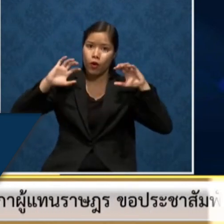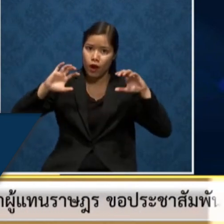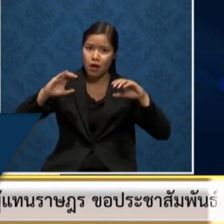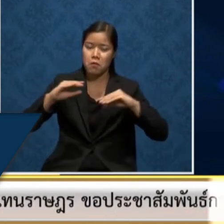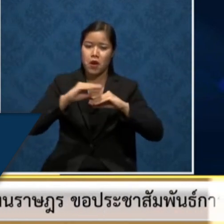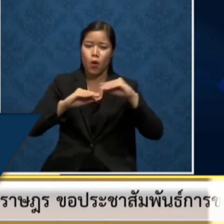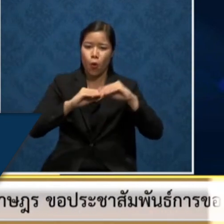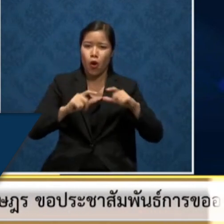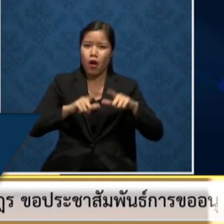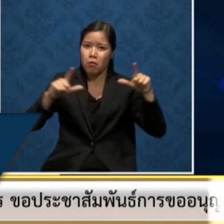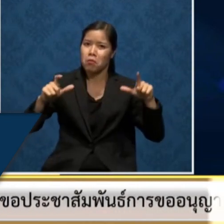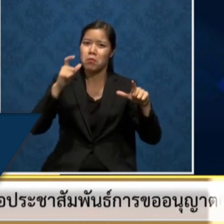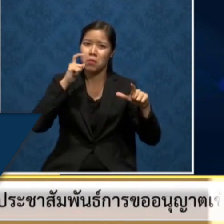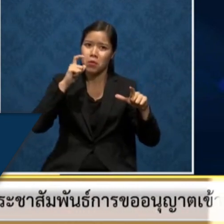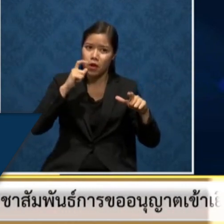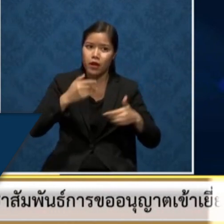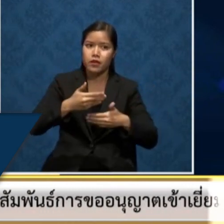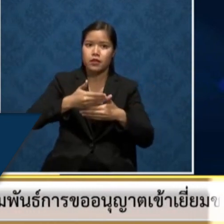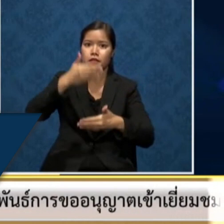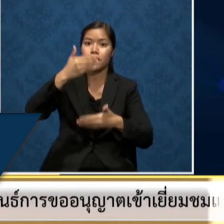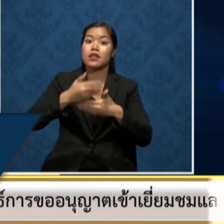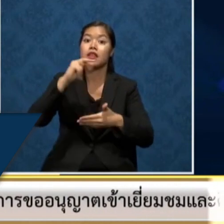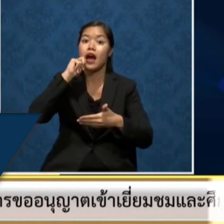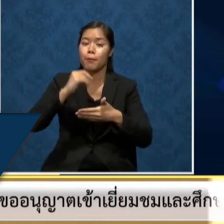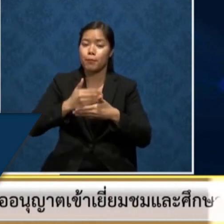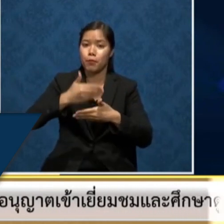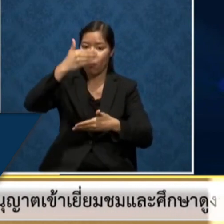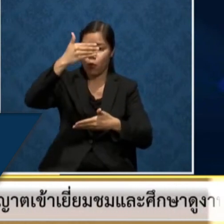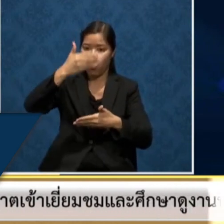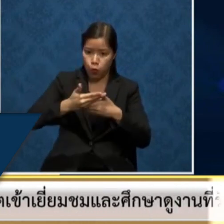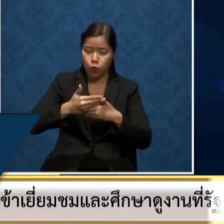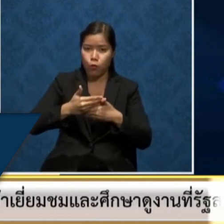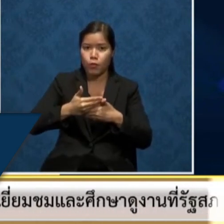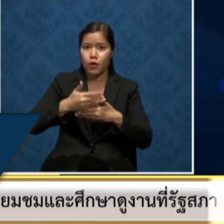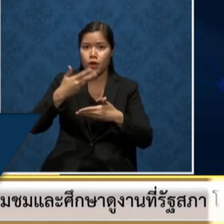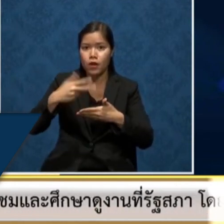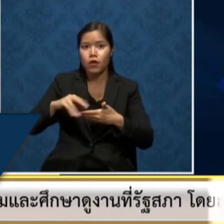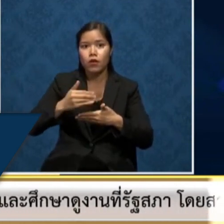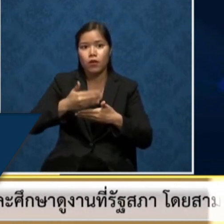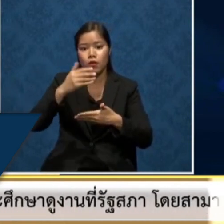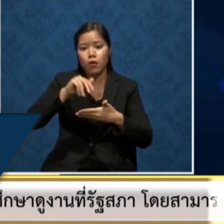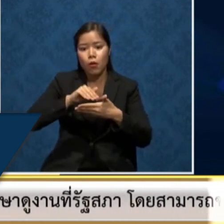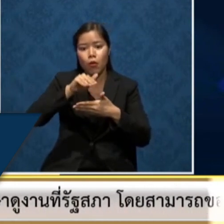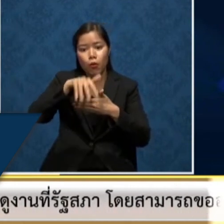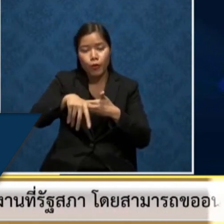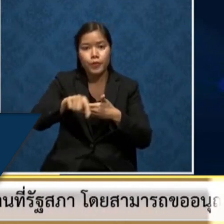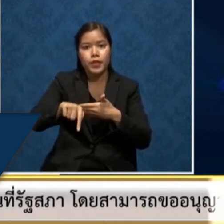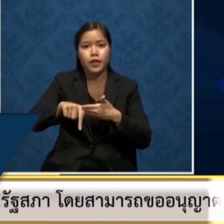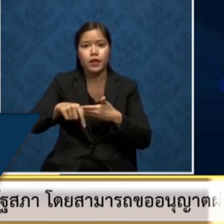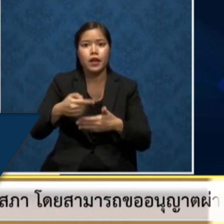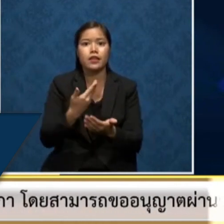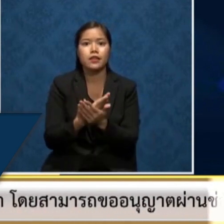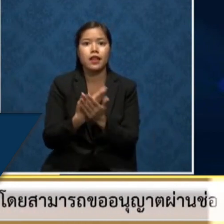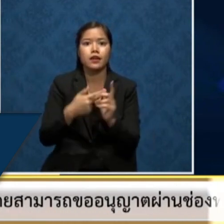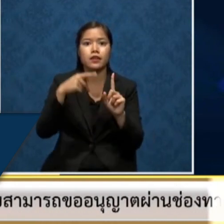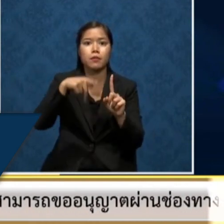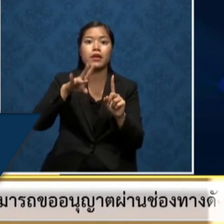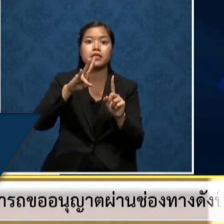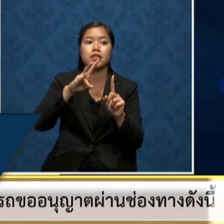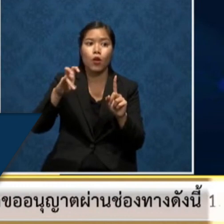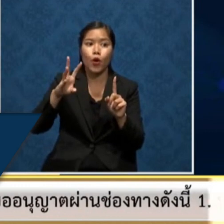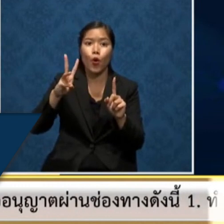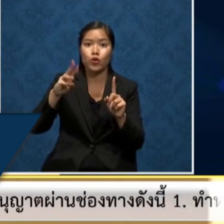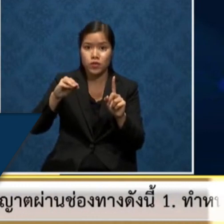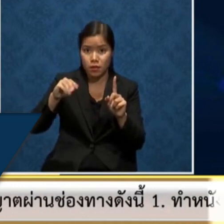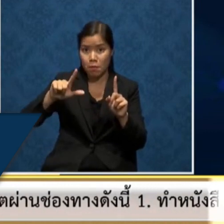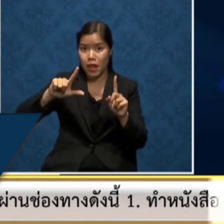ที่ใหญ่มากเป็นโครงการประตูระบายน้ำลำน้ำพุงลำน้ำก่ำงบประมาณ 1,700ล้านบาทคน